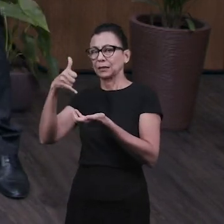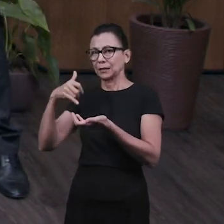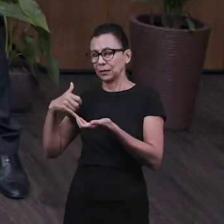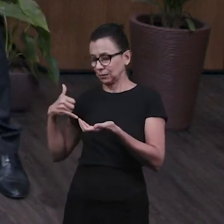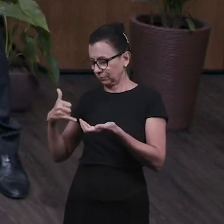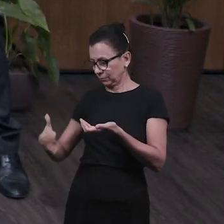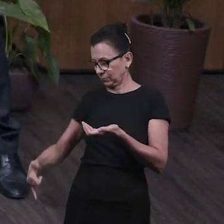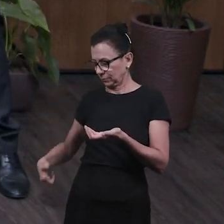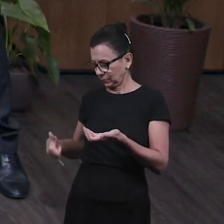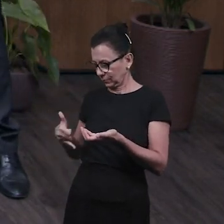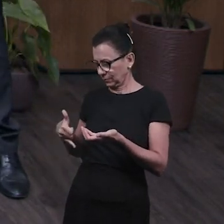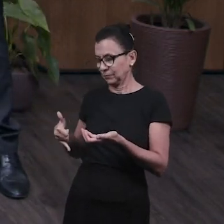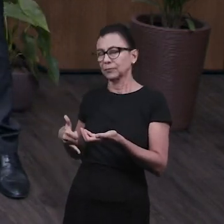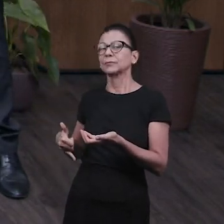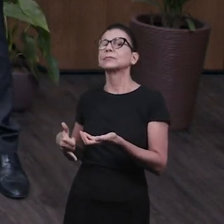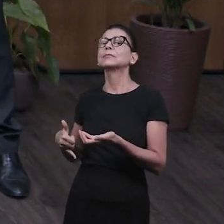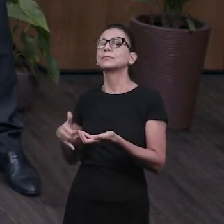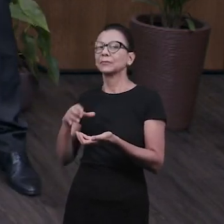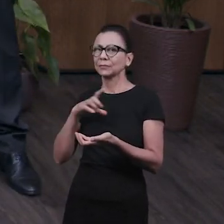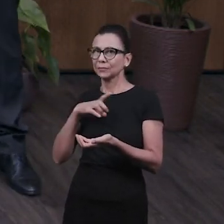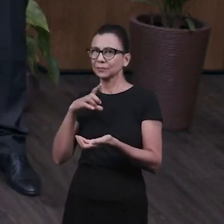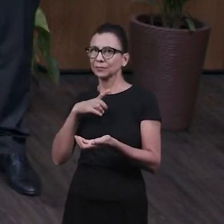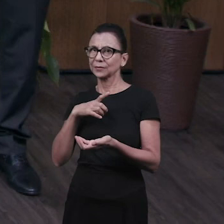l'époux est arrivé à minuit,